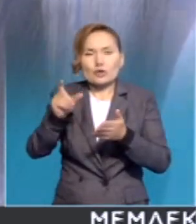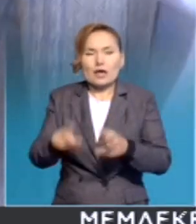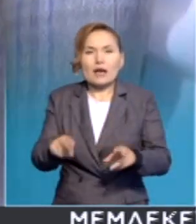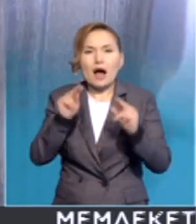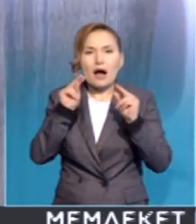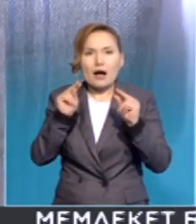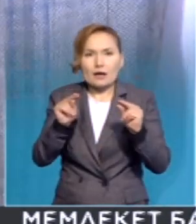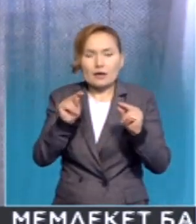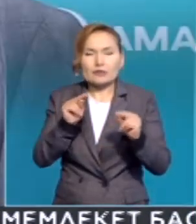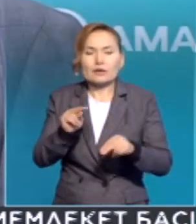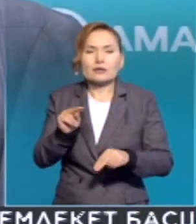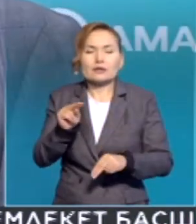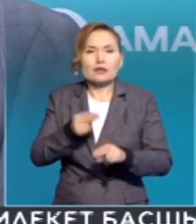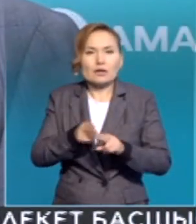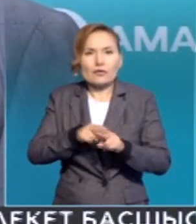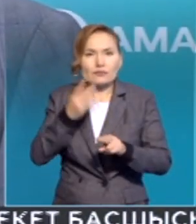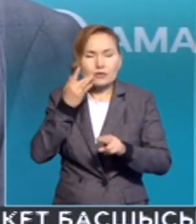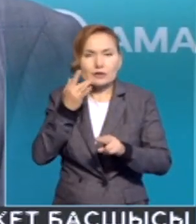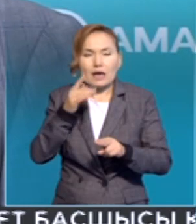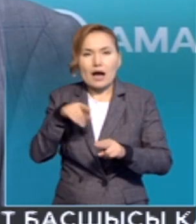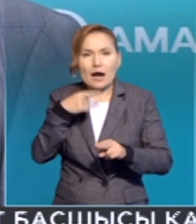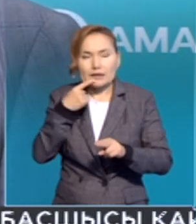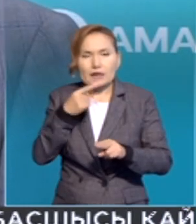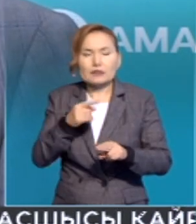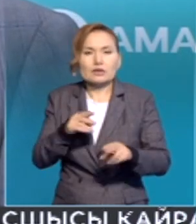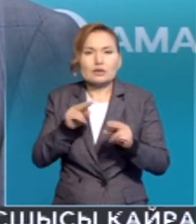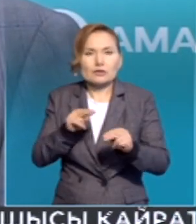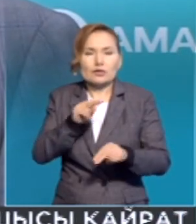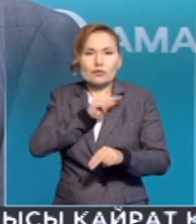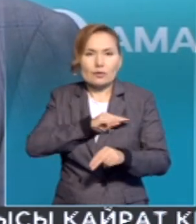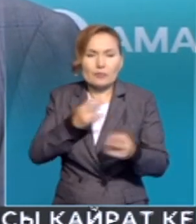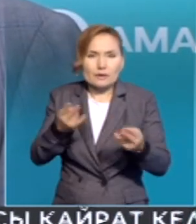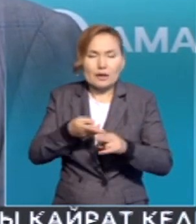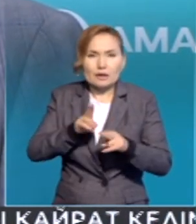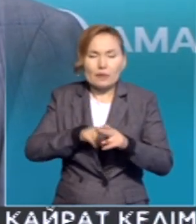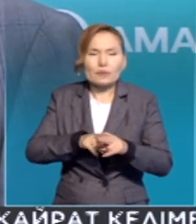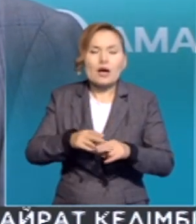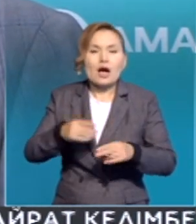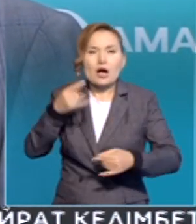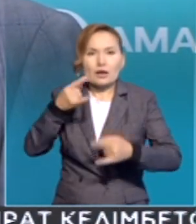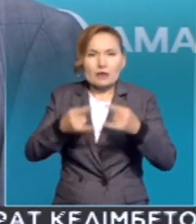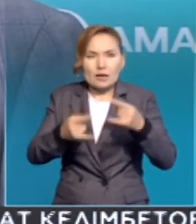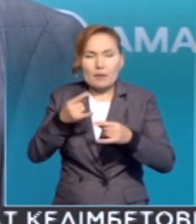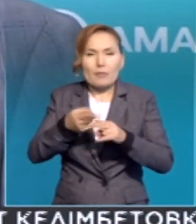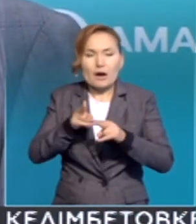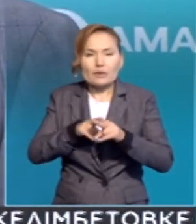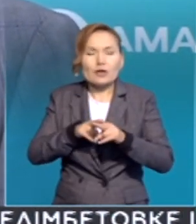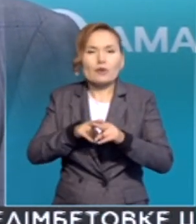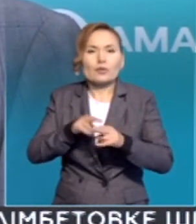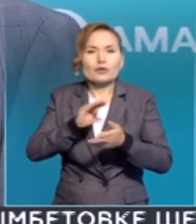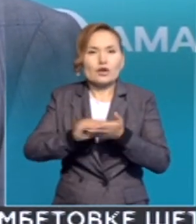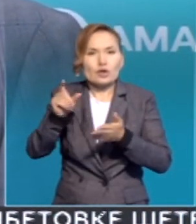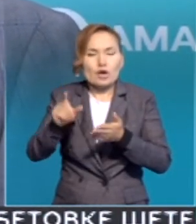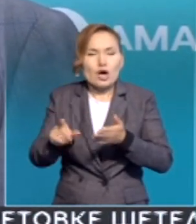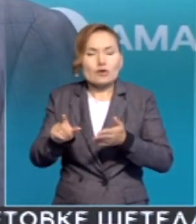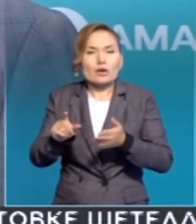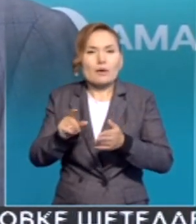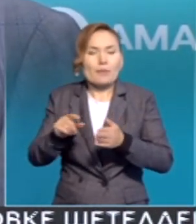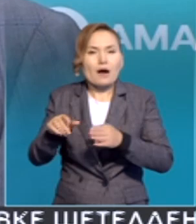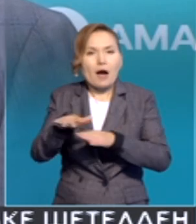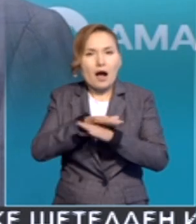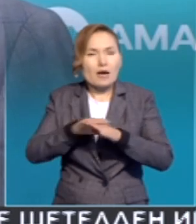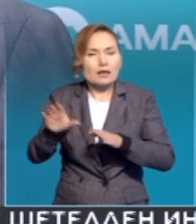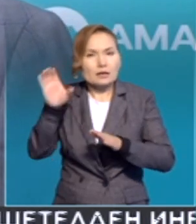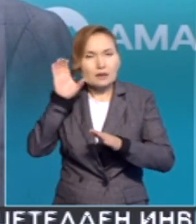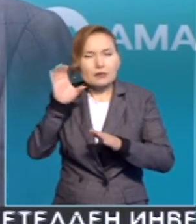соны жазатын журналист болу керек. Қазір халық дәстүрлі журналистикаға сеніп келе жатыр. Өйткені қазір әлеуметтік желілерде әртүрлі ақпараттар болады,